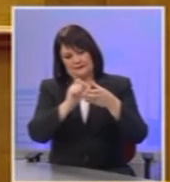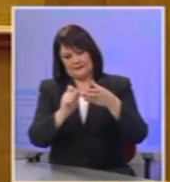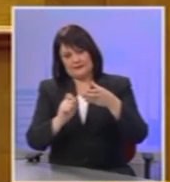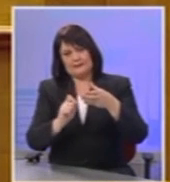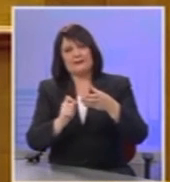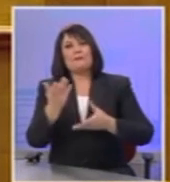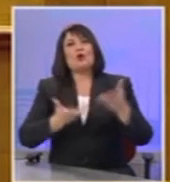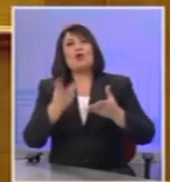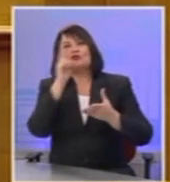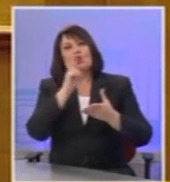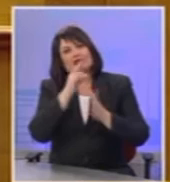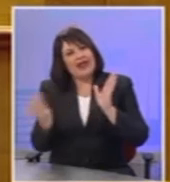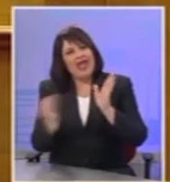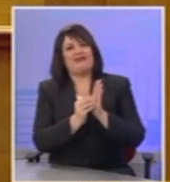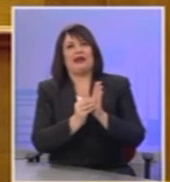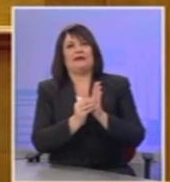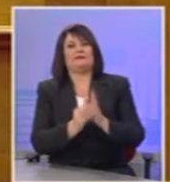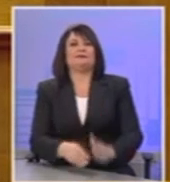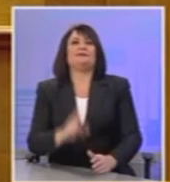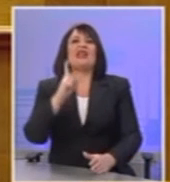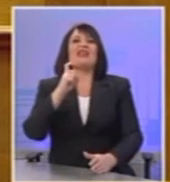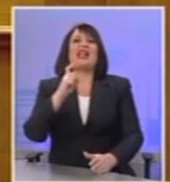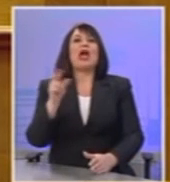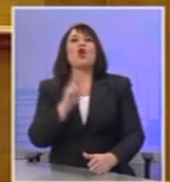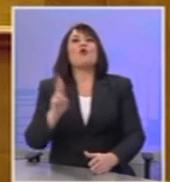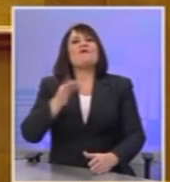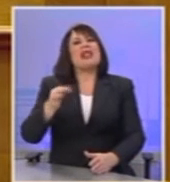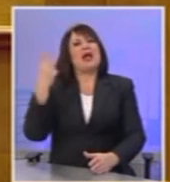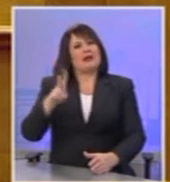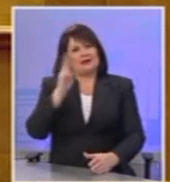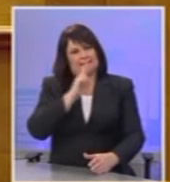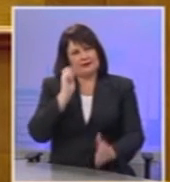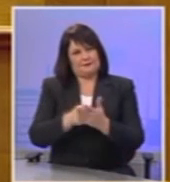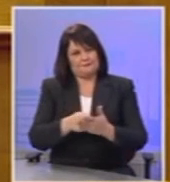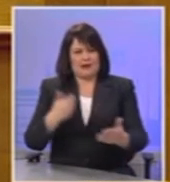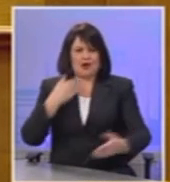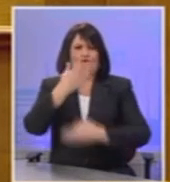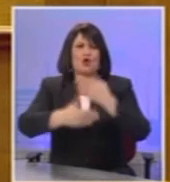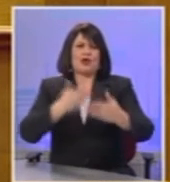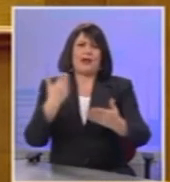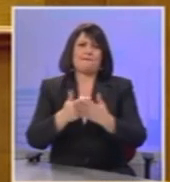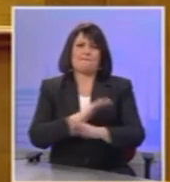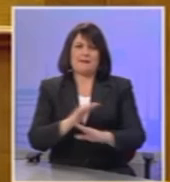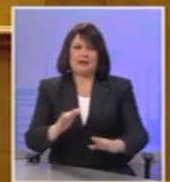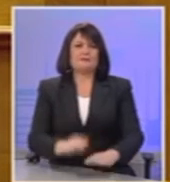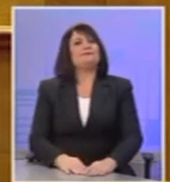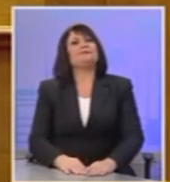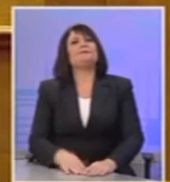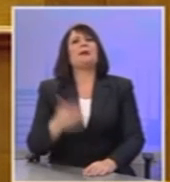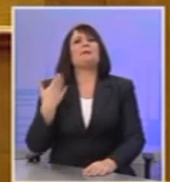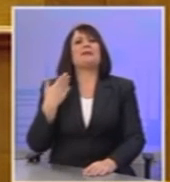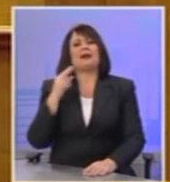στο προϋπολογισμό, 10 ρούβλια. Στο τέλος της χρονιάς είδαν οι